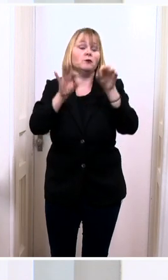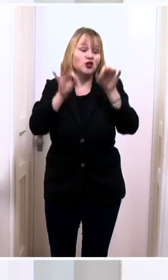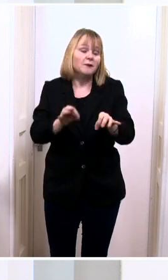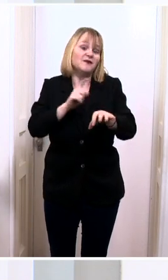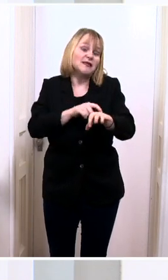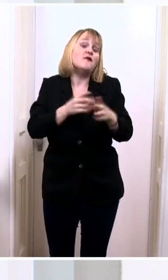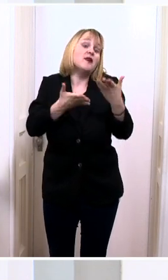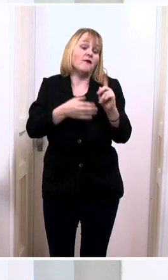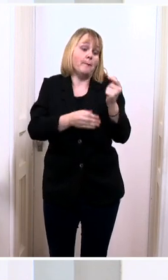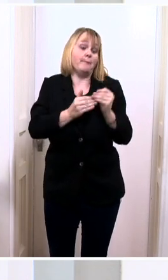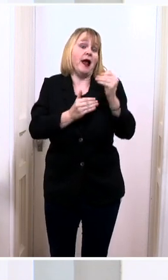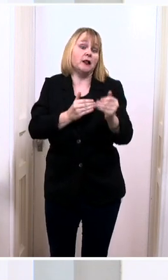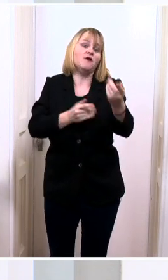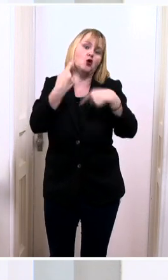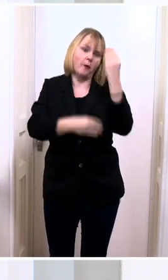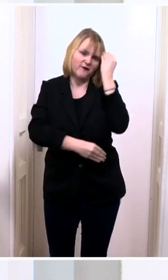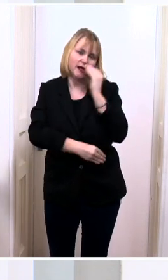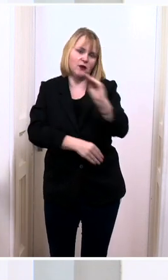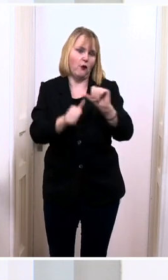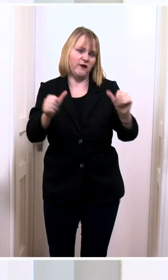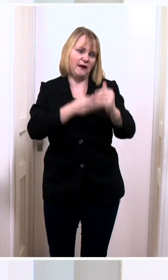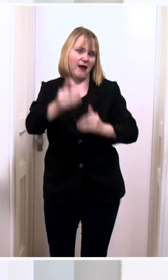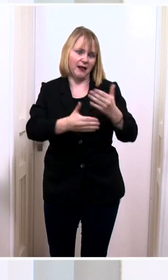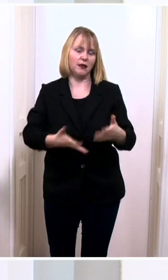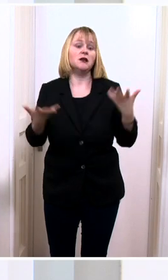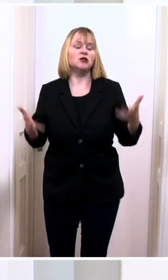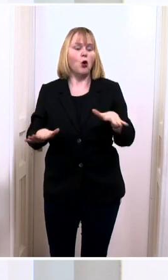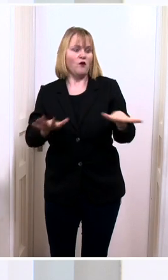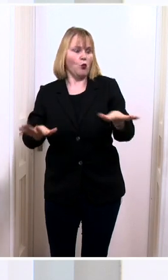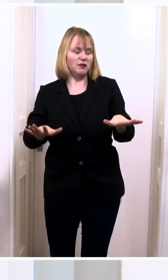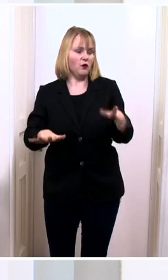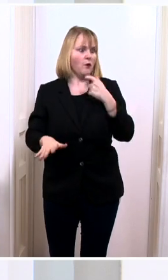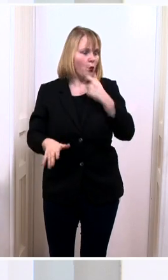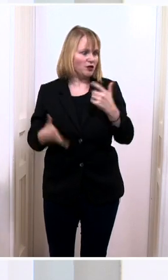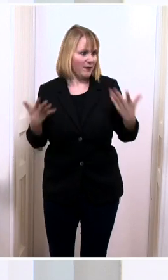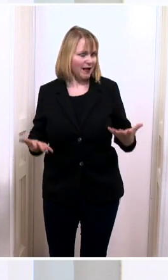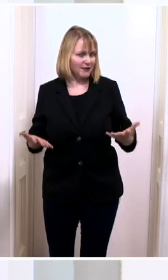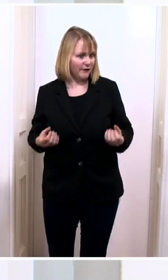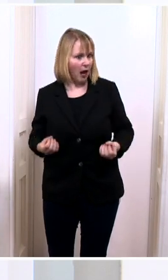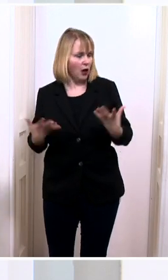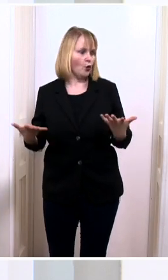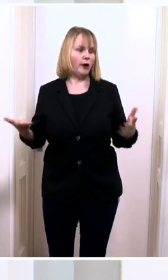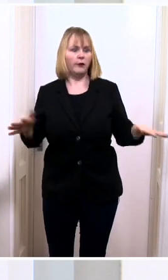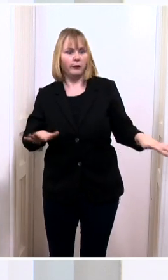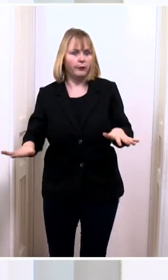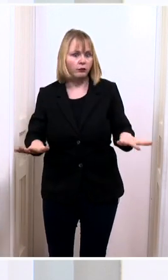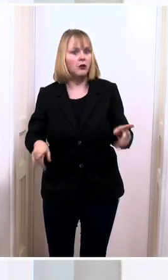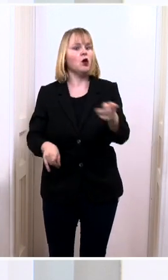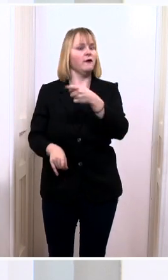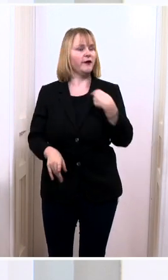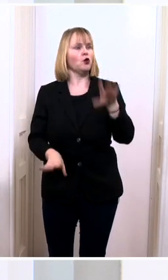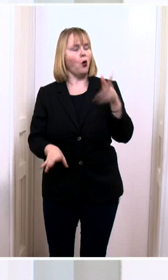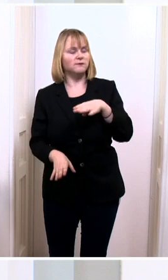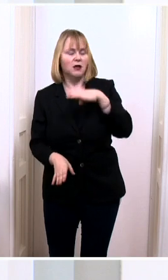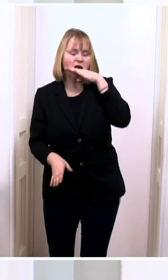schon zeitnah, informieren. So unsicher und mühsam die aktuelle Zeit ist und so sehr wir uns alle zum